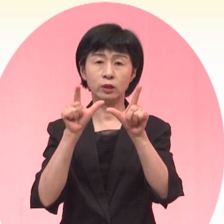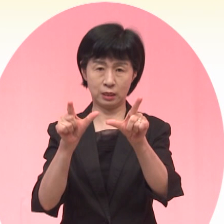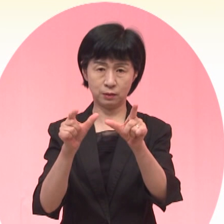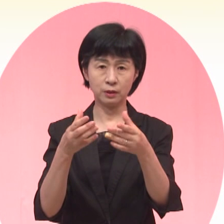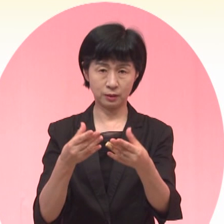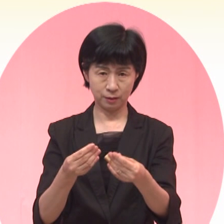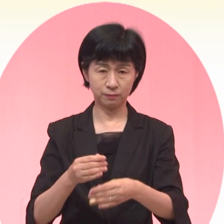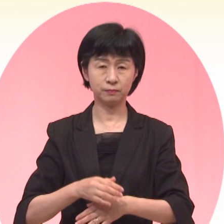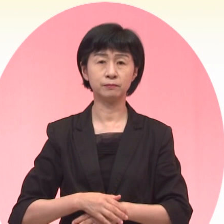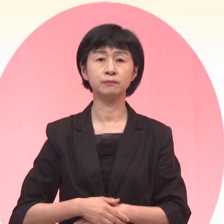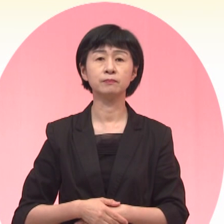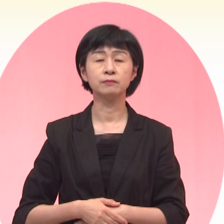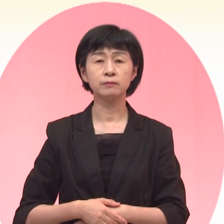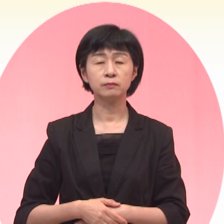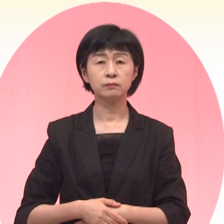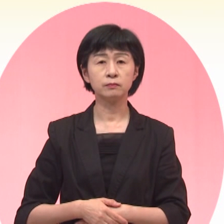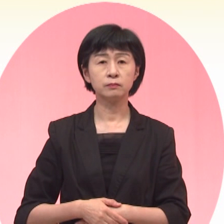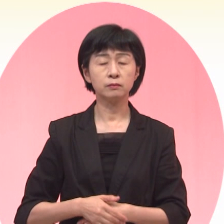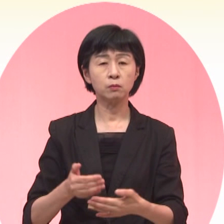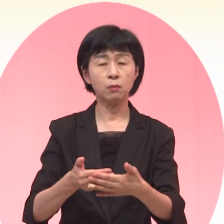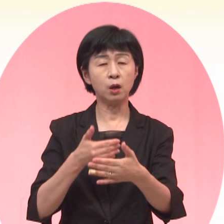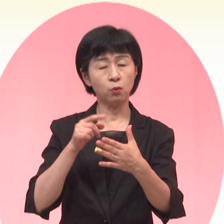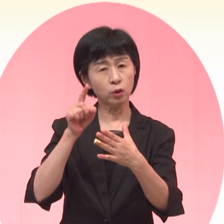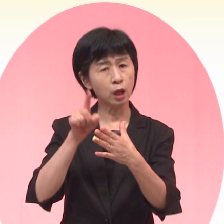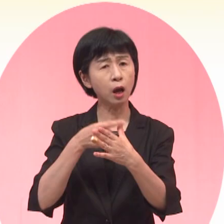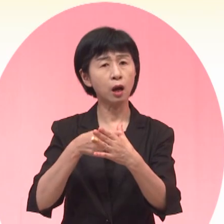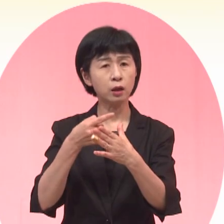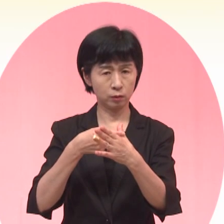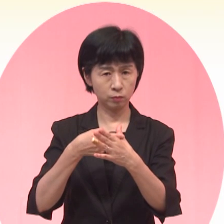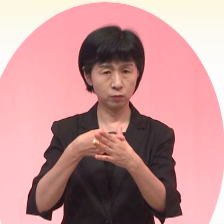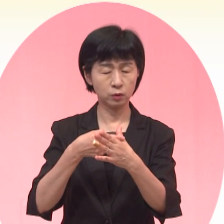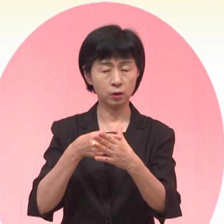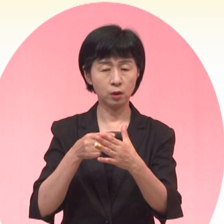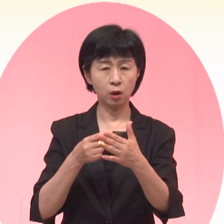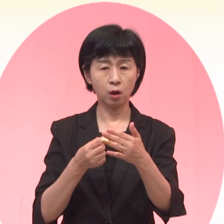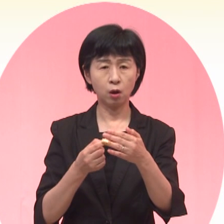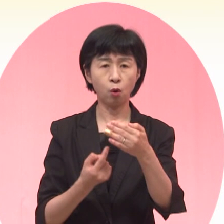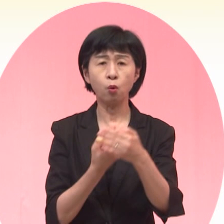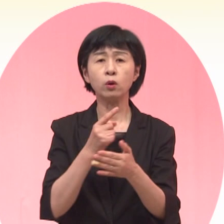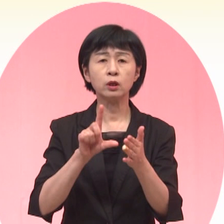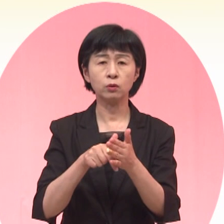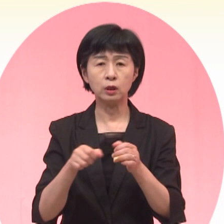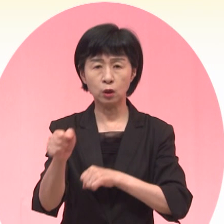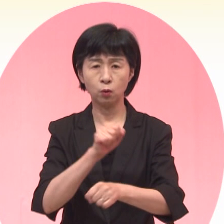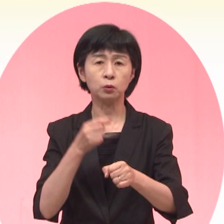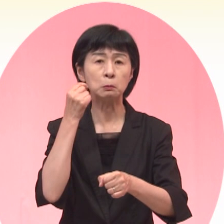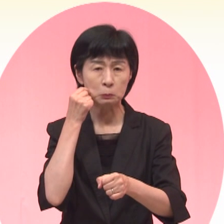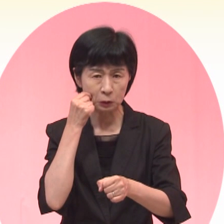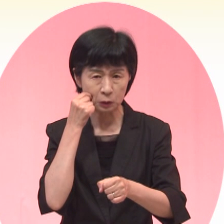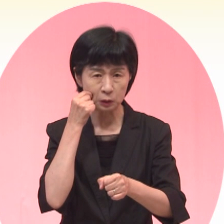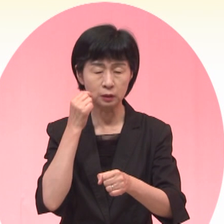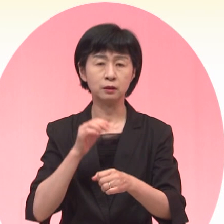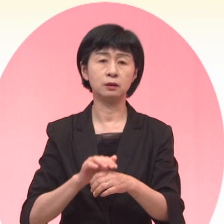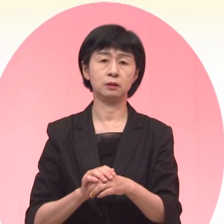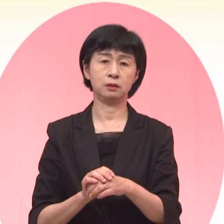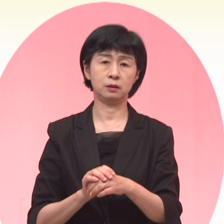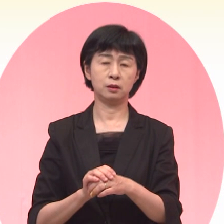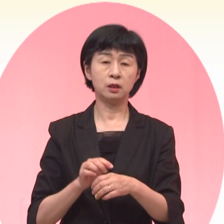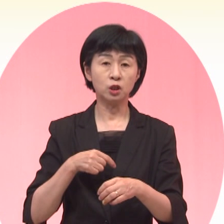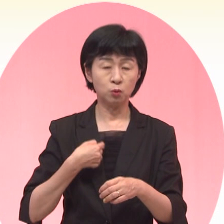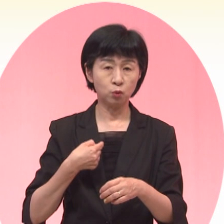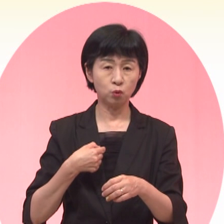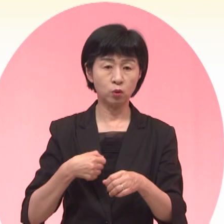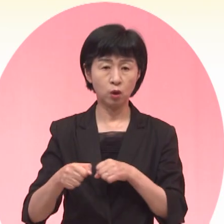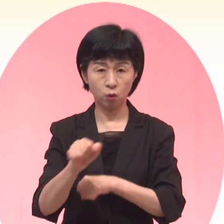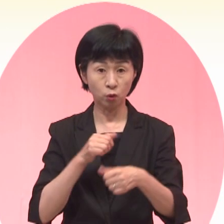ました。事前に考えておかないと、いざという時に行動に移せません。自分は